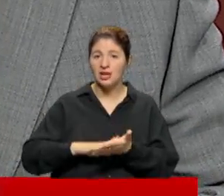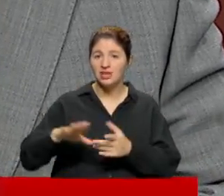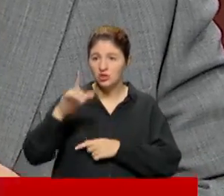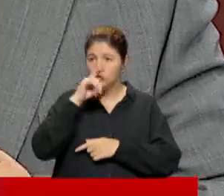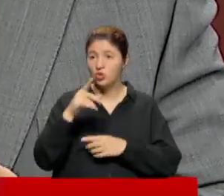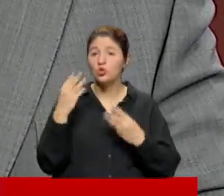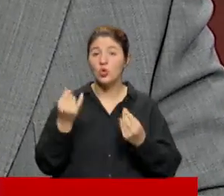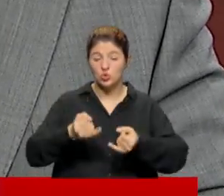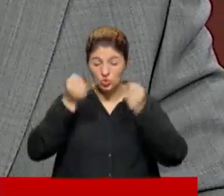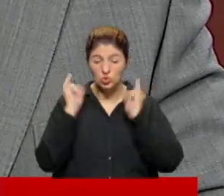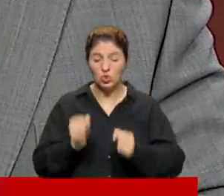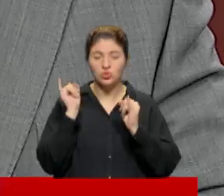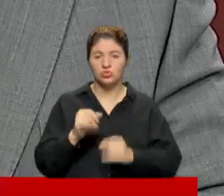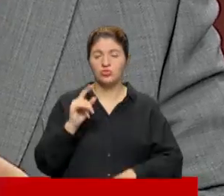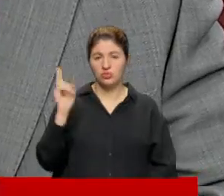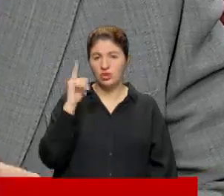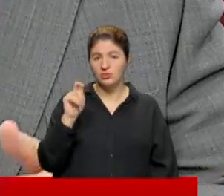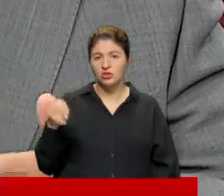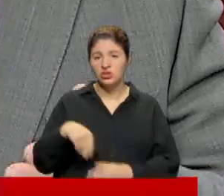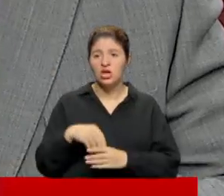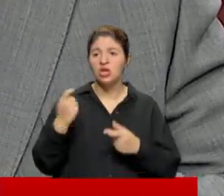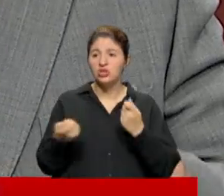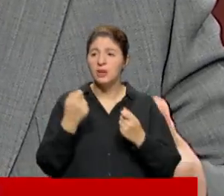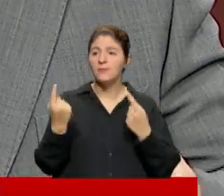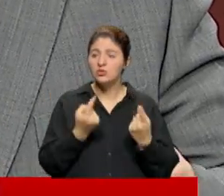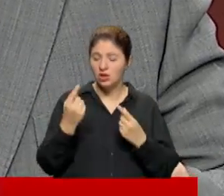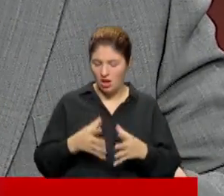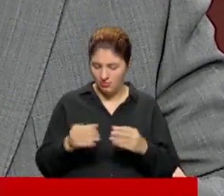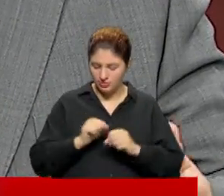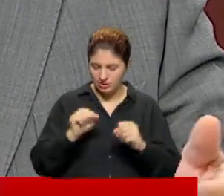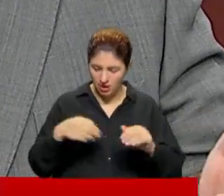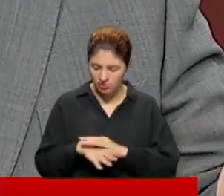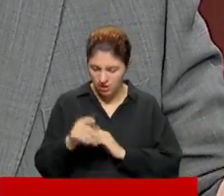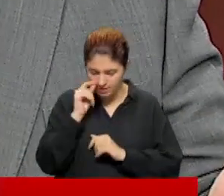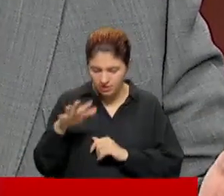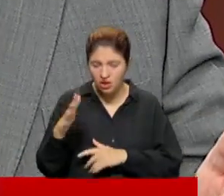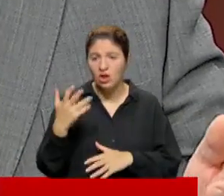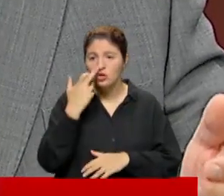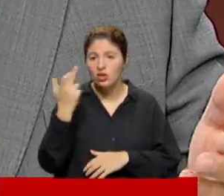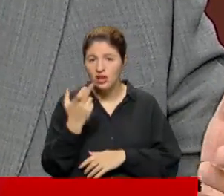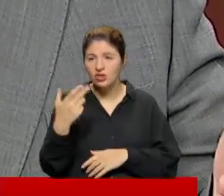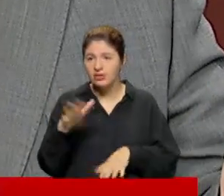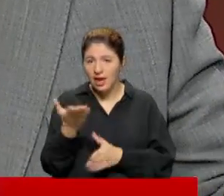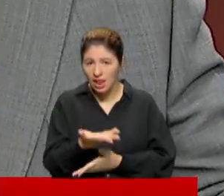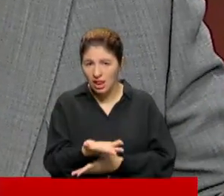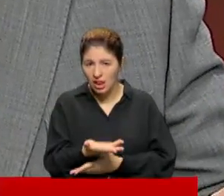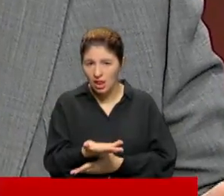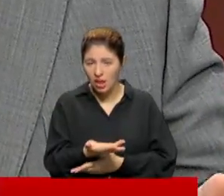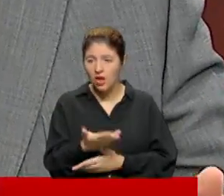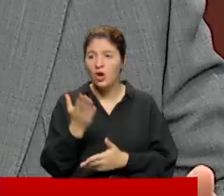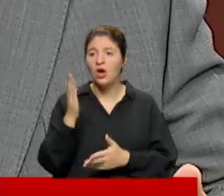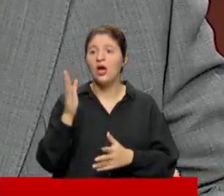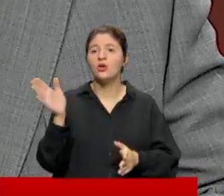sayesinde çok kötü yönetildiği için işlerini bir şekilde kaybetmiş insanlar dolandırıcı değiller